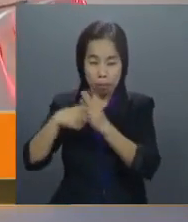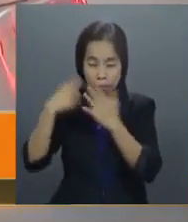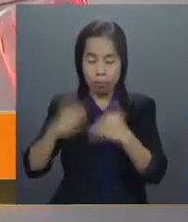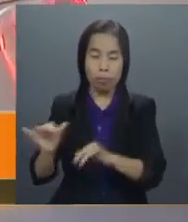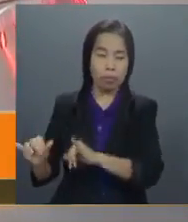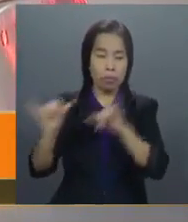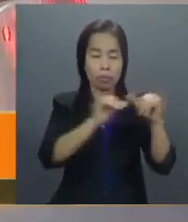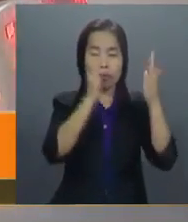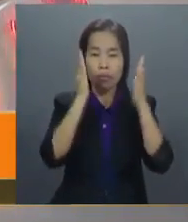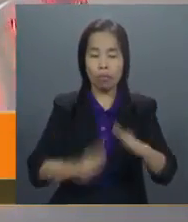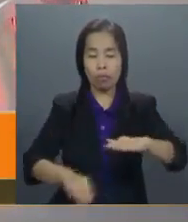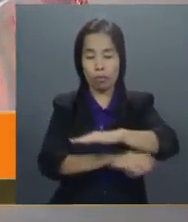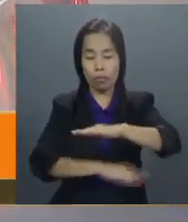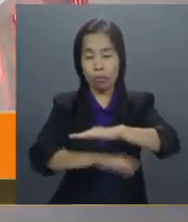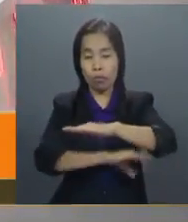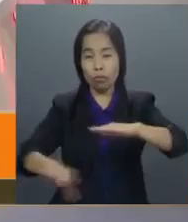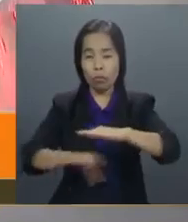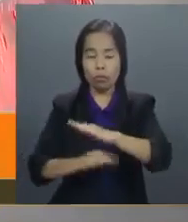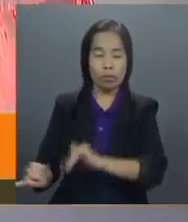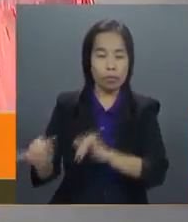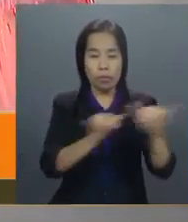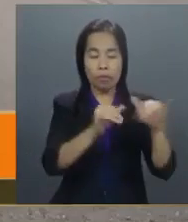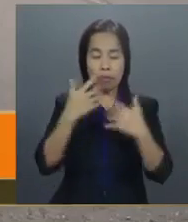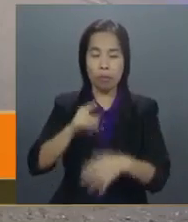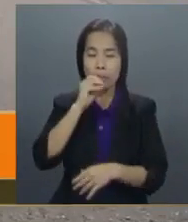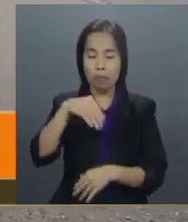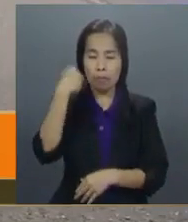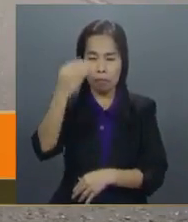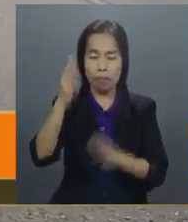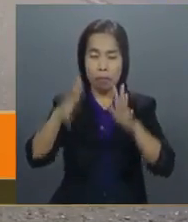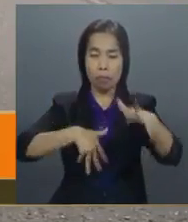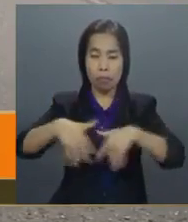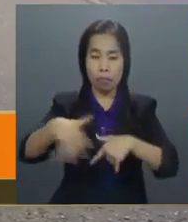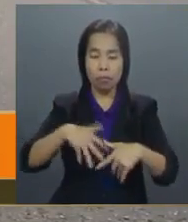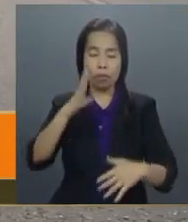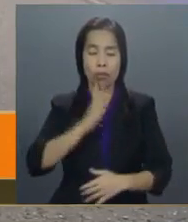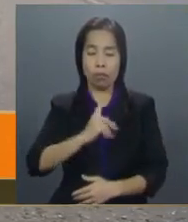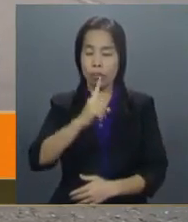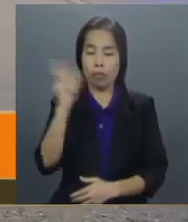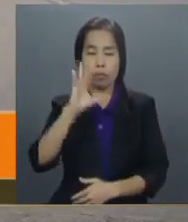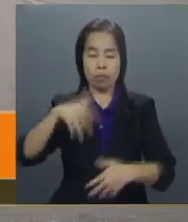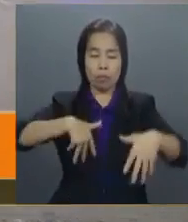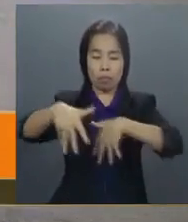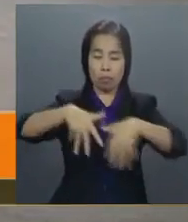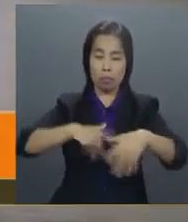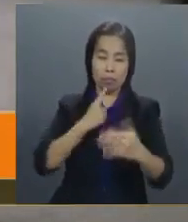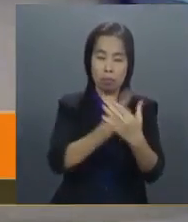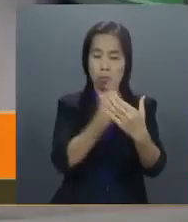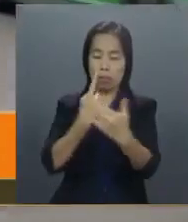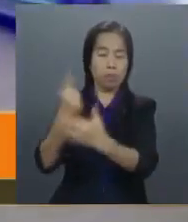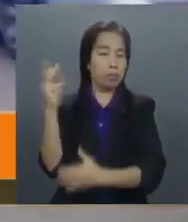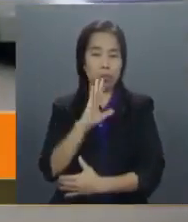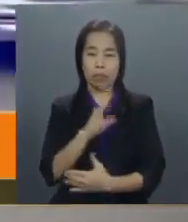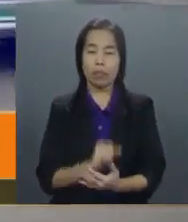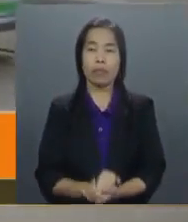ในเมืองมิวนิกและขอให้ประชาชนหลีกเลี่ยงการอยู่ในที่สาธารณะท่ามกลางตำรวจที่วางกำลังปิดล้อมห้างขณ